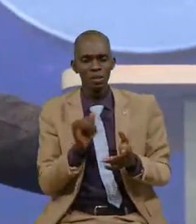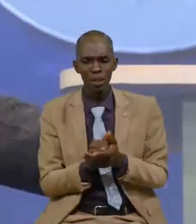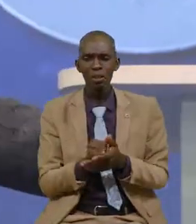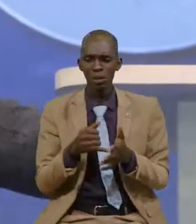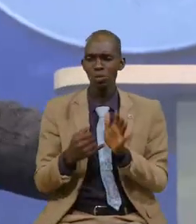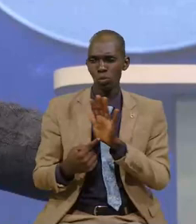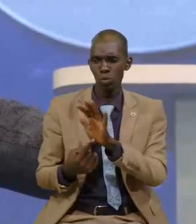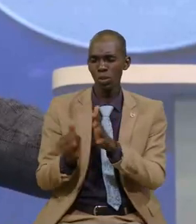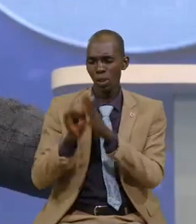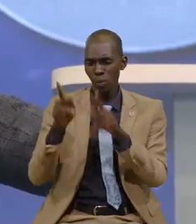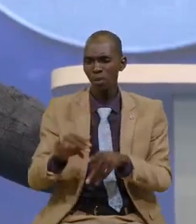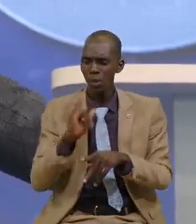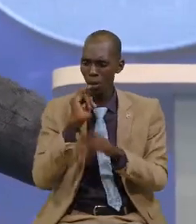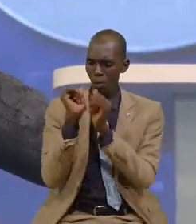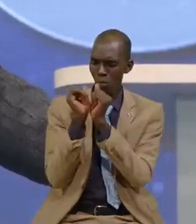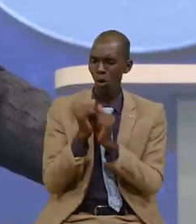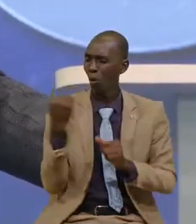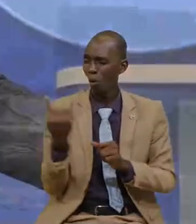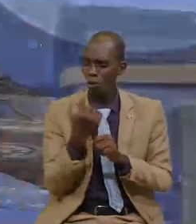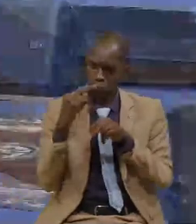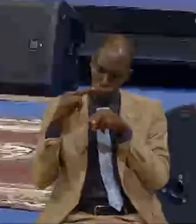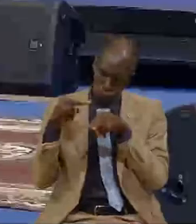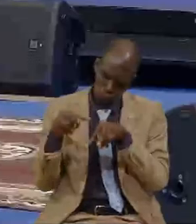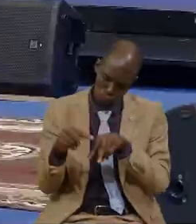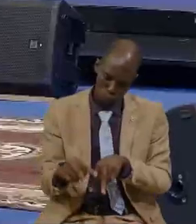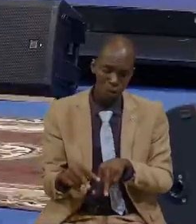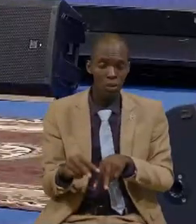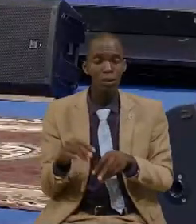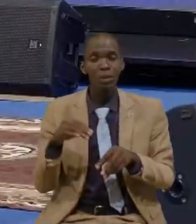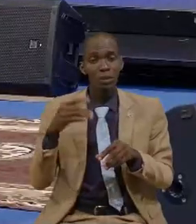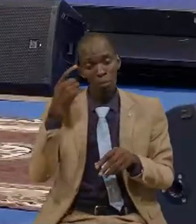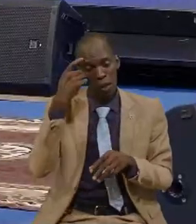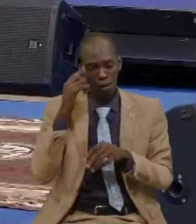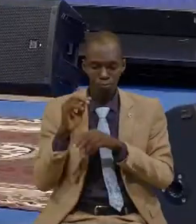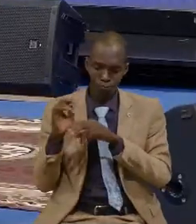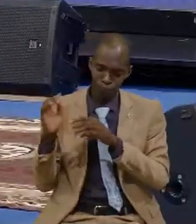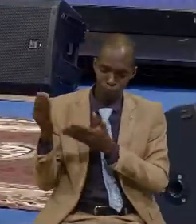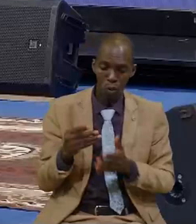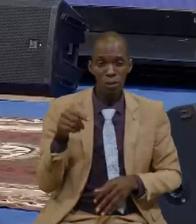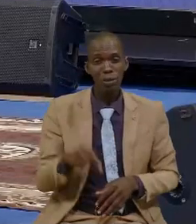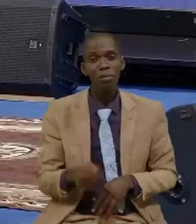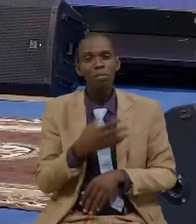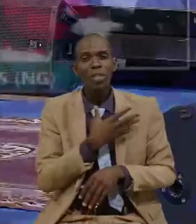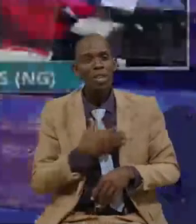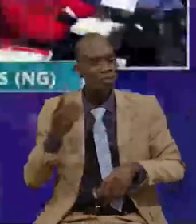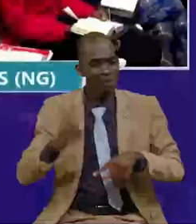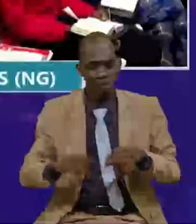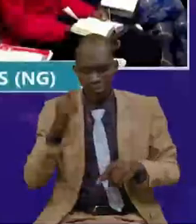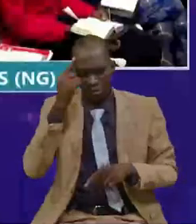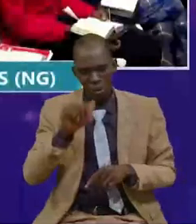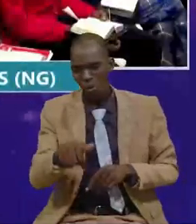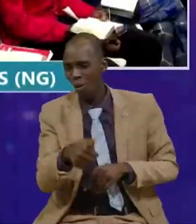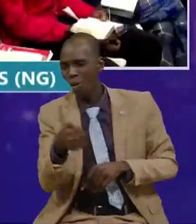façon, on croit que cette personne est libre. Regardez toujours en bas. Alors, toujours, il fait courber